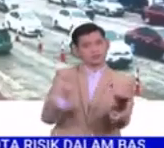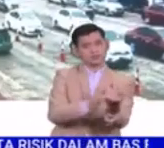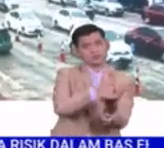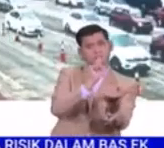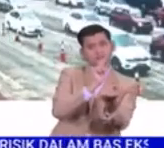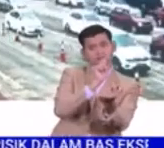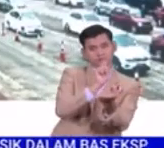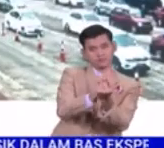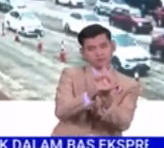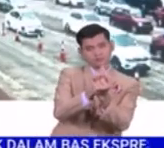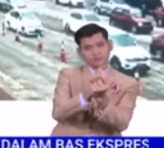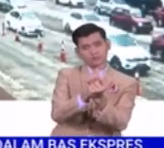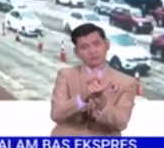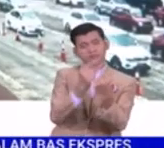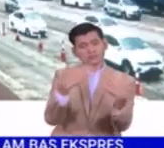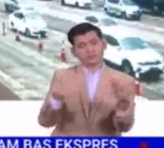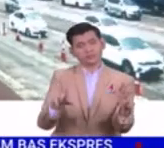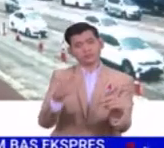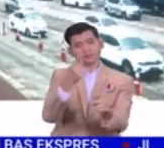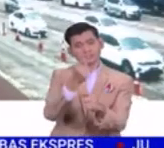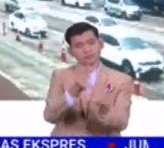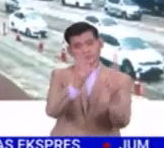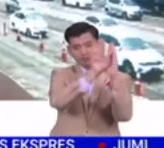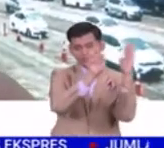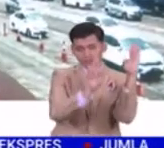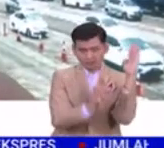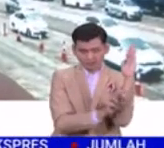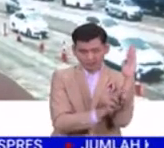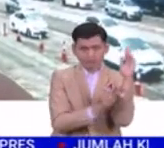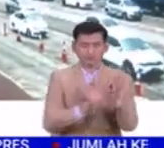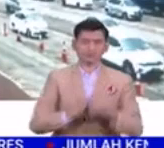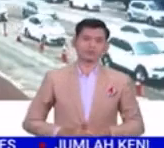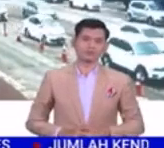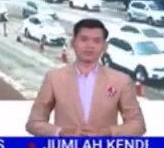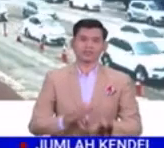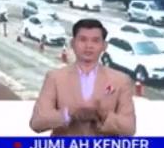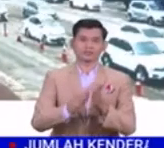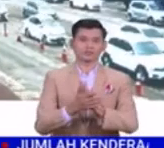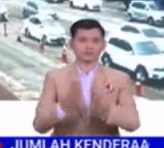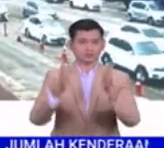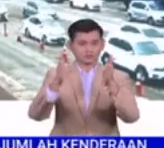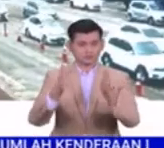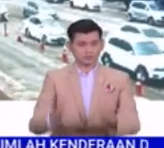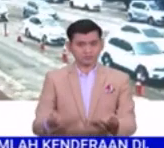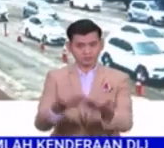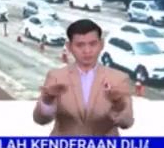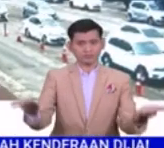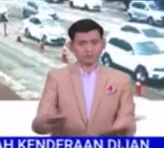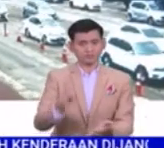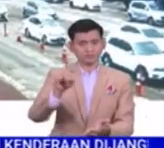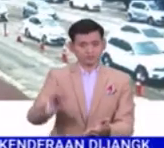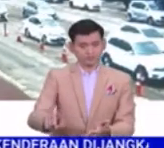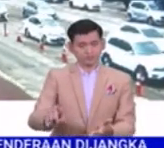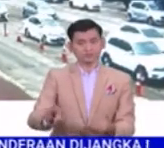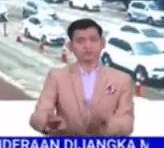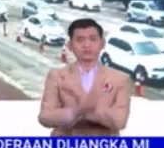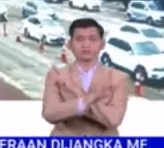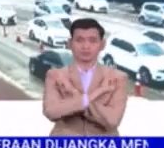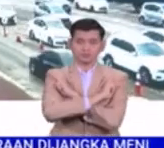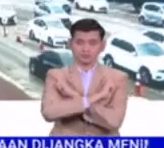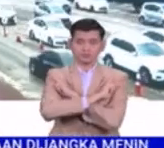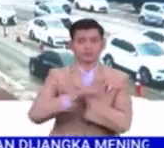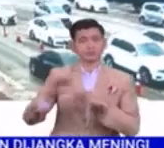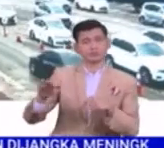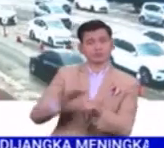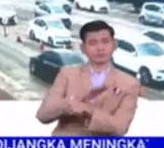lebuh raya. Dan pemandu juga hendaklah mendapatkan rehat yang secukupnya lah,